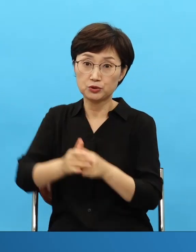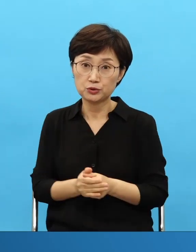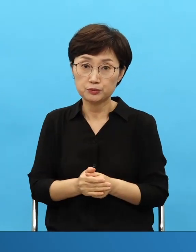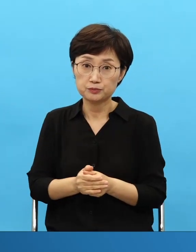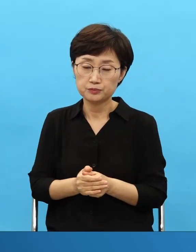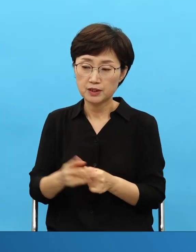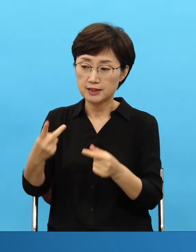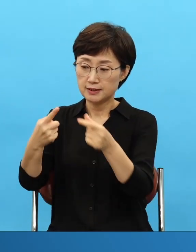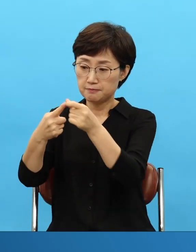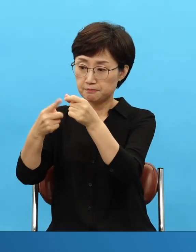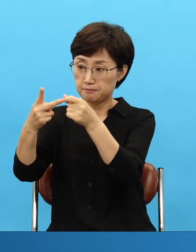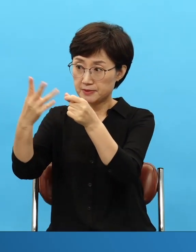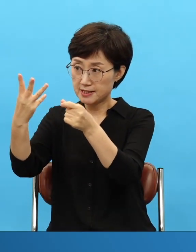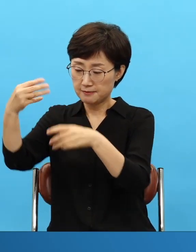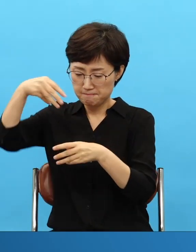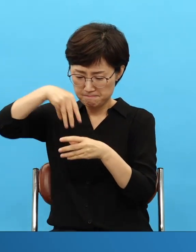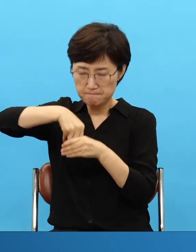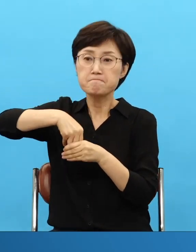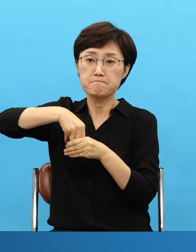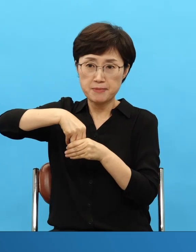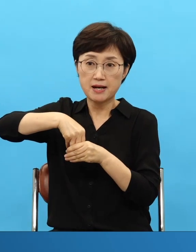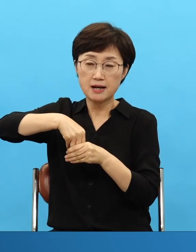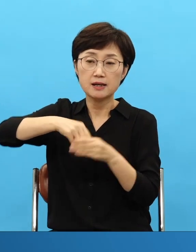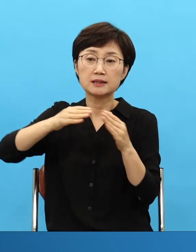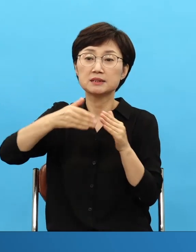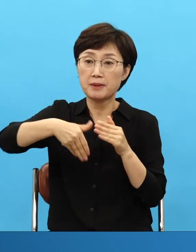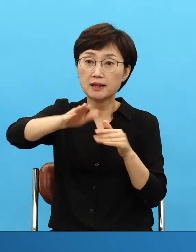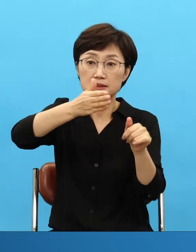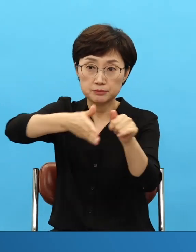하시면 돼요. Just do that.